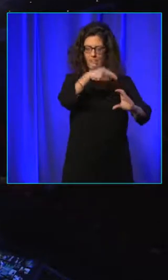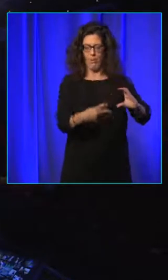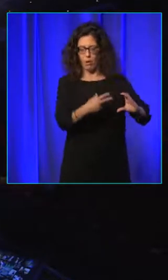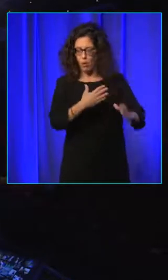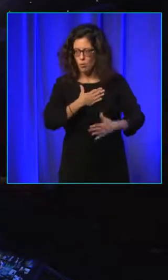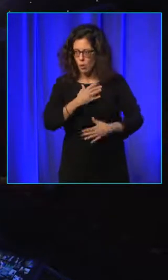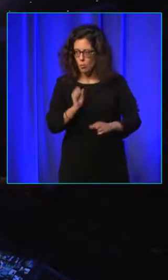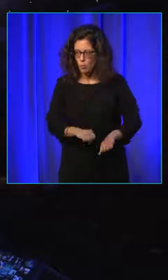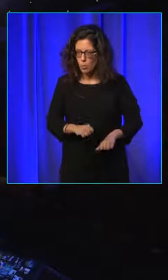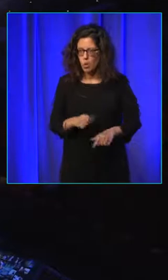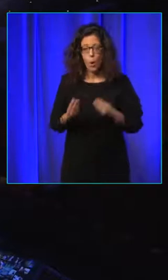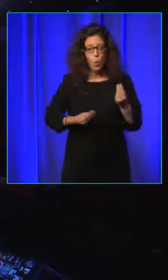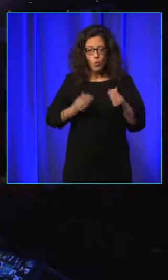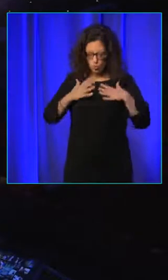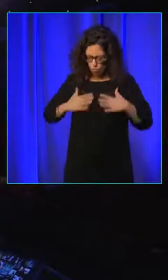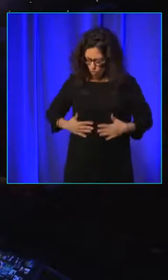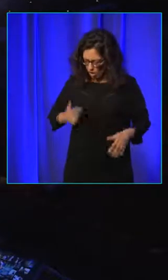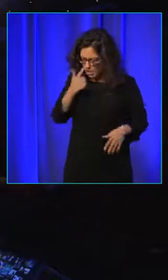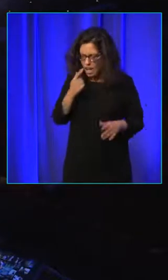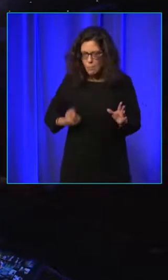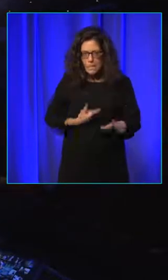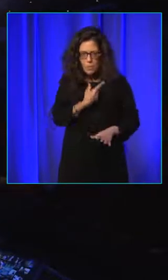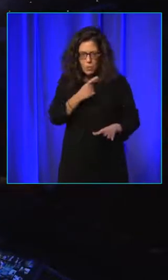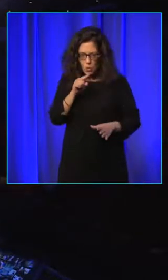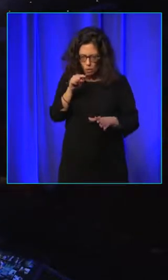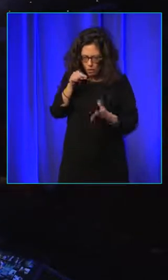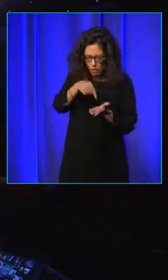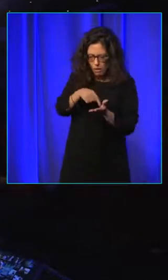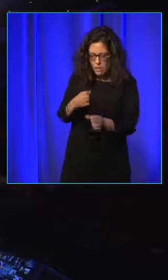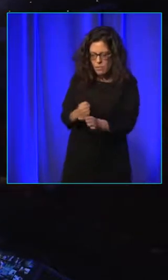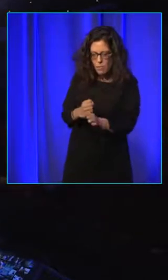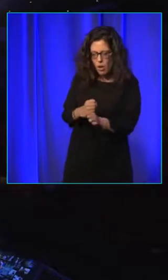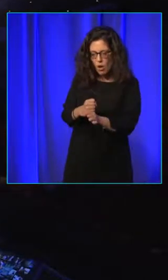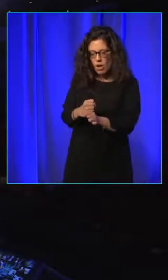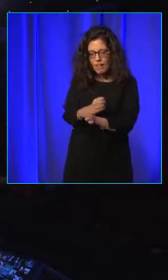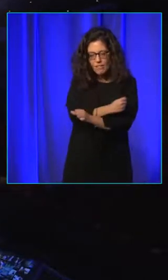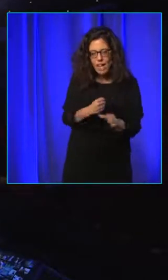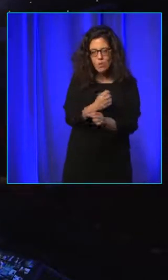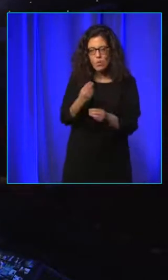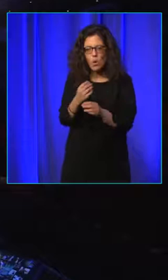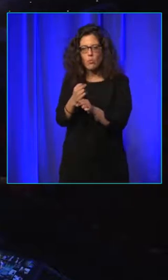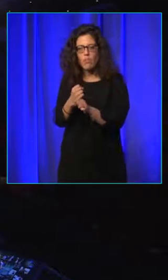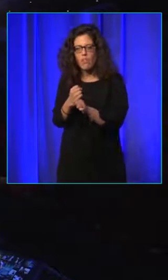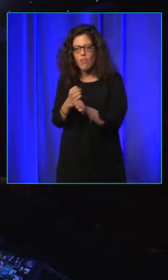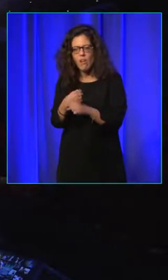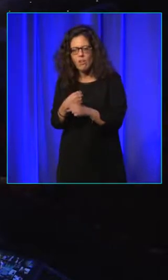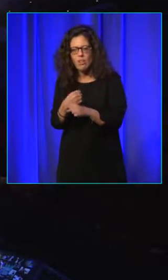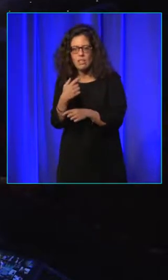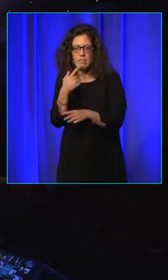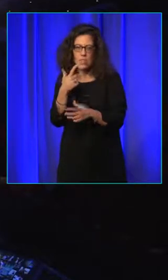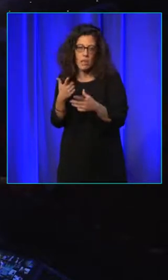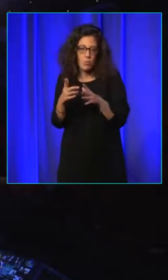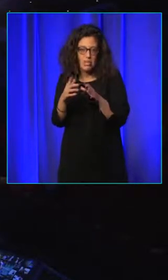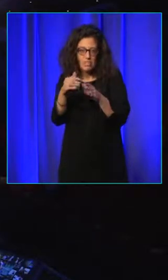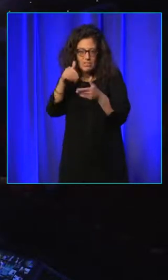être la partie du corps, ou est-ce que justement une fracture, une entorse, c'est pas les mêmes tissus